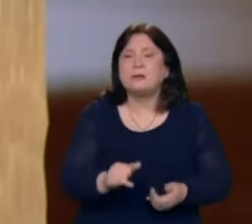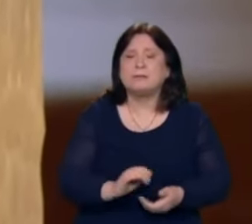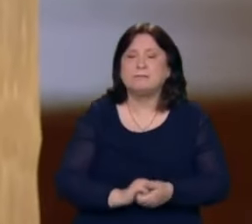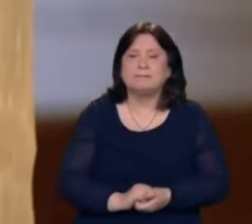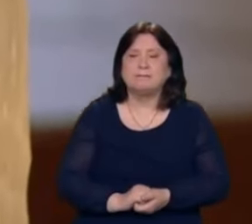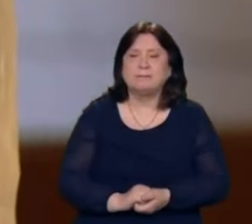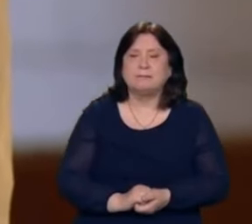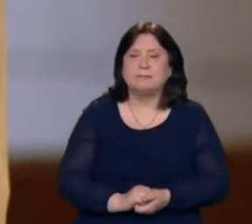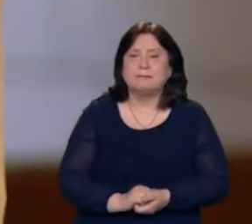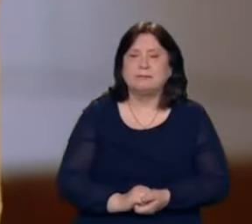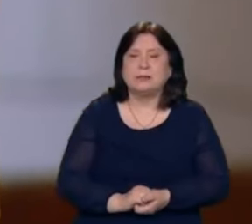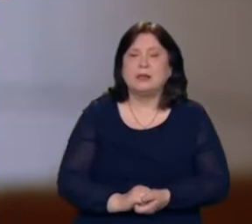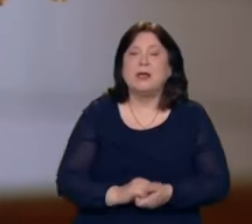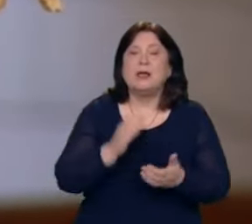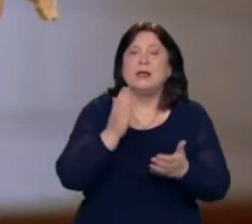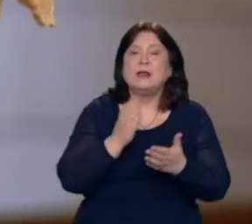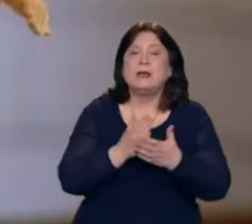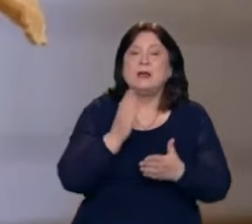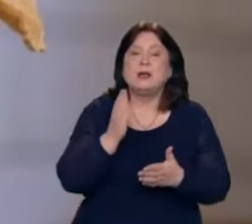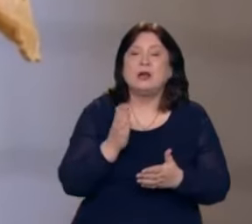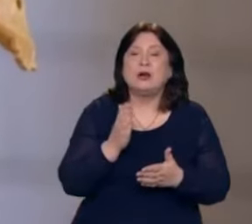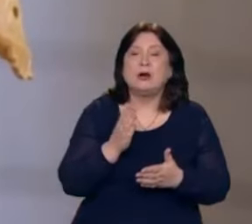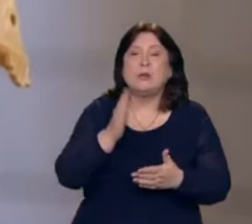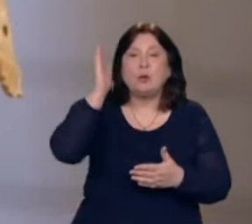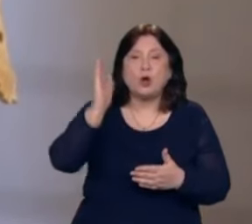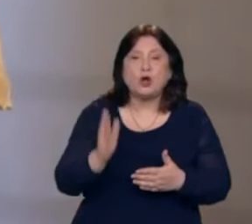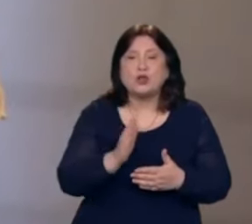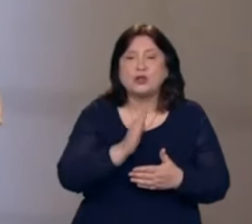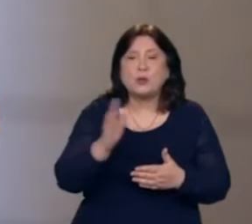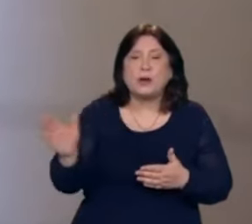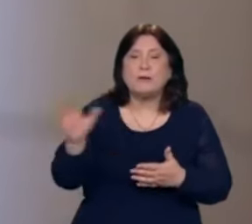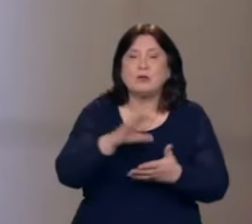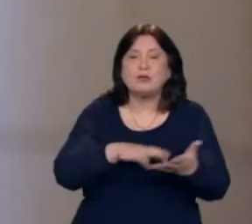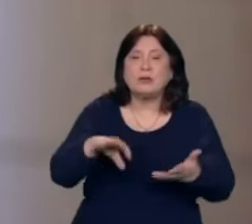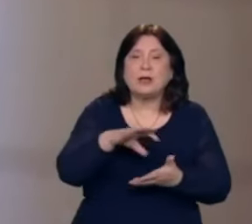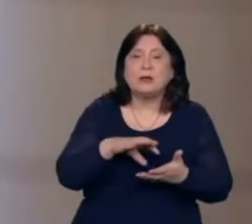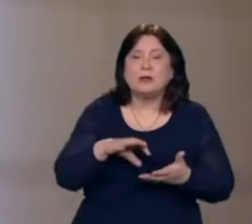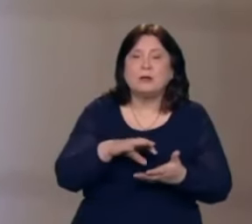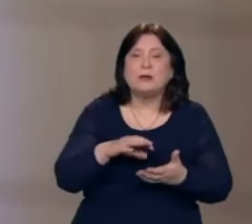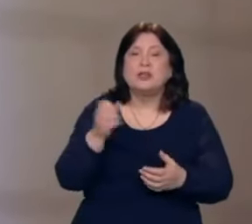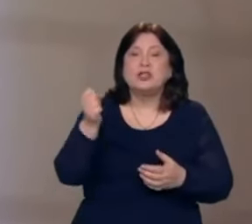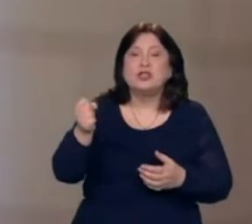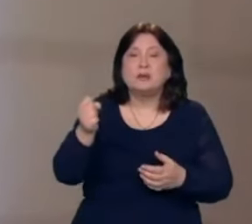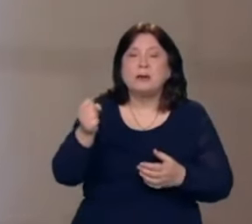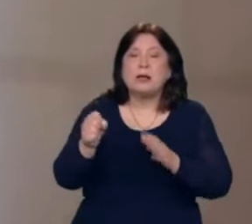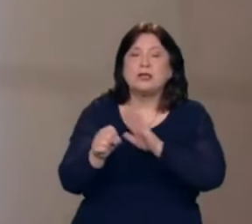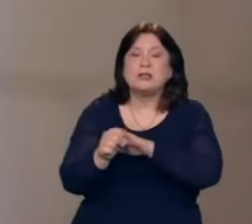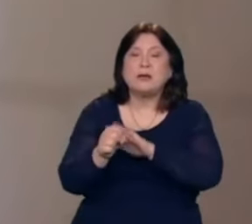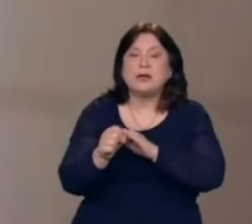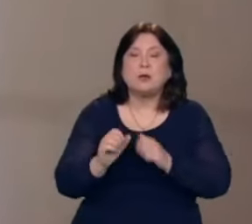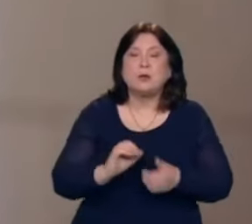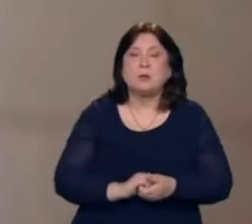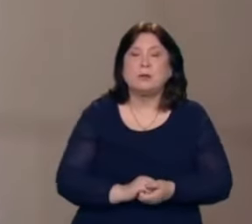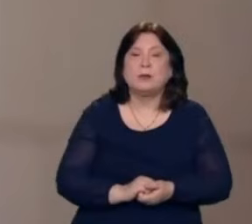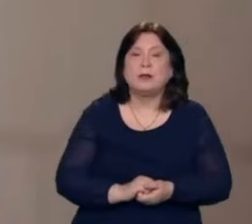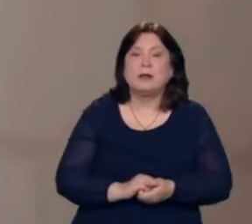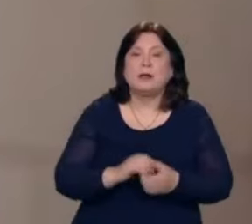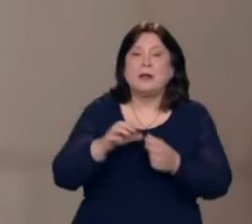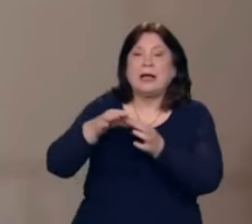mowę więc tylko błogosławił światu trzymając w ręku